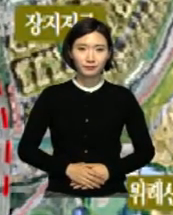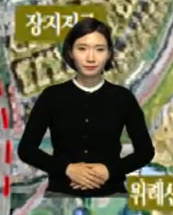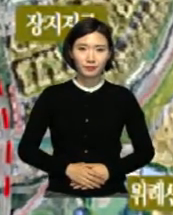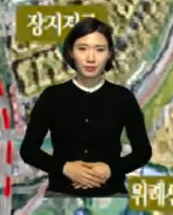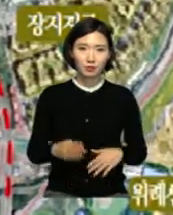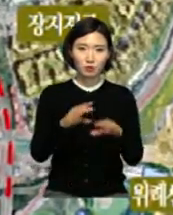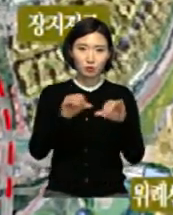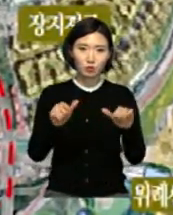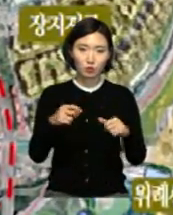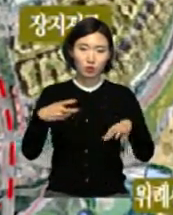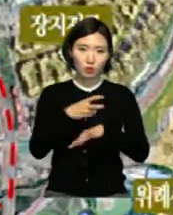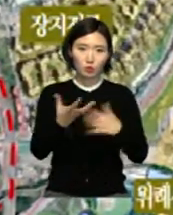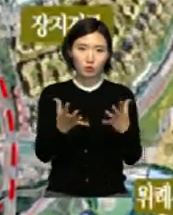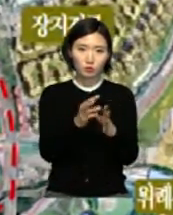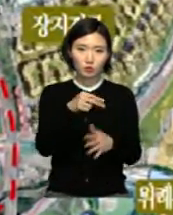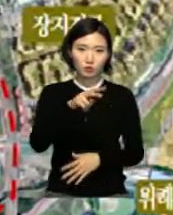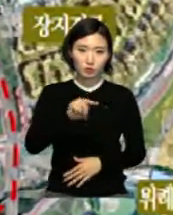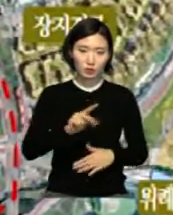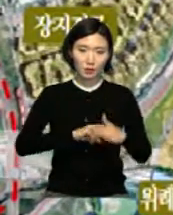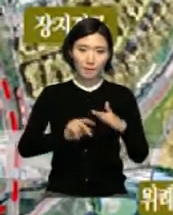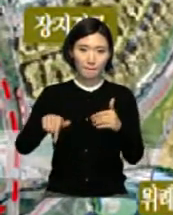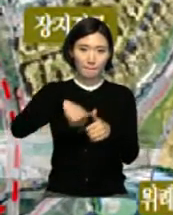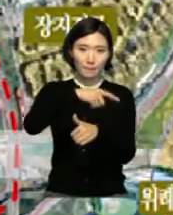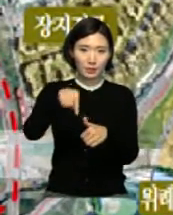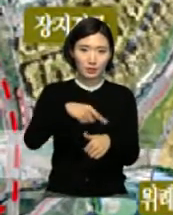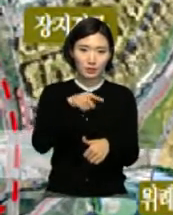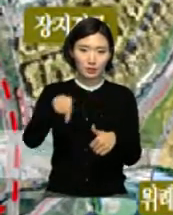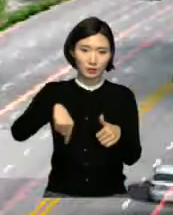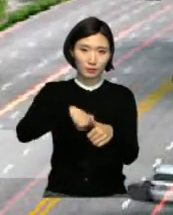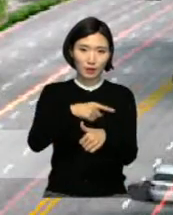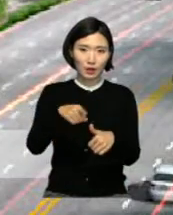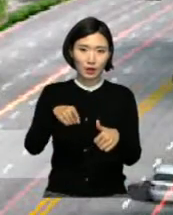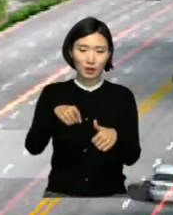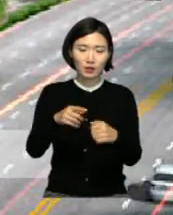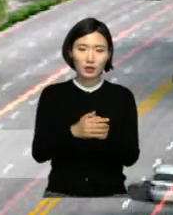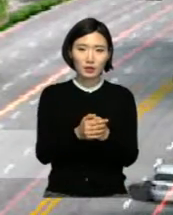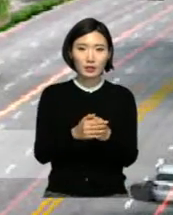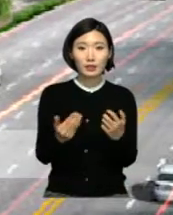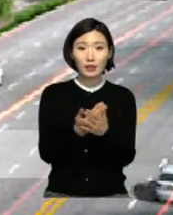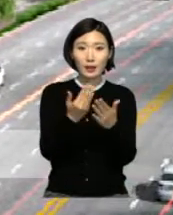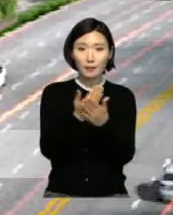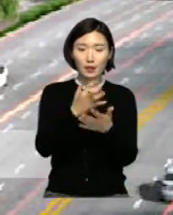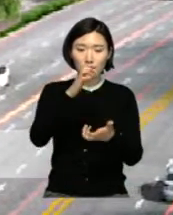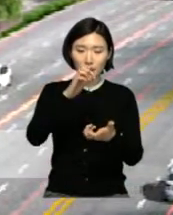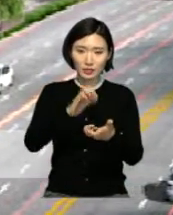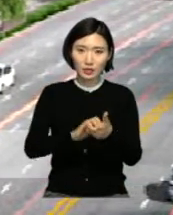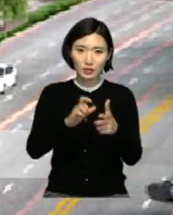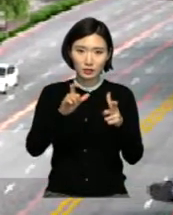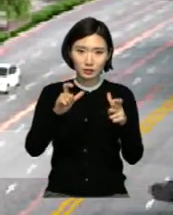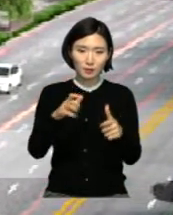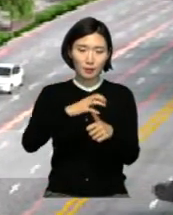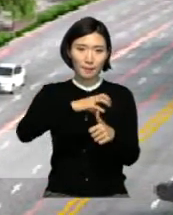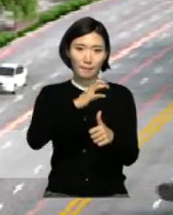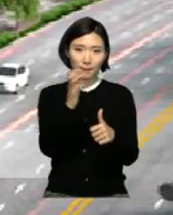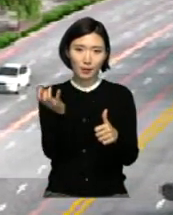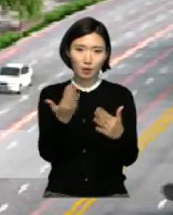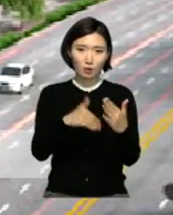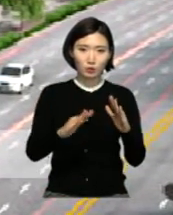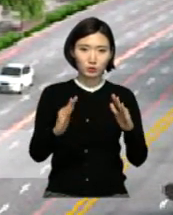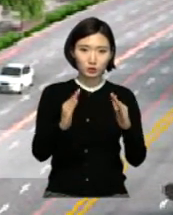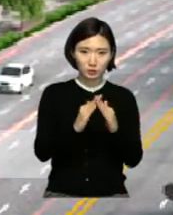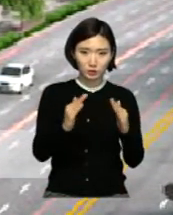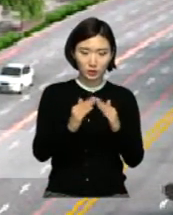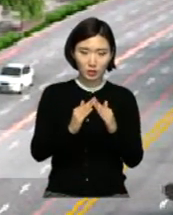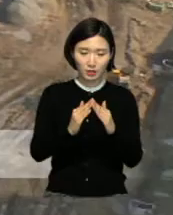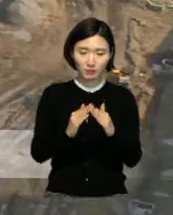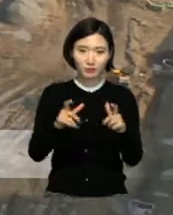국토교통부는 수서 역세권 일대 38 16,000여 재국 미터의 개발 제한 구역 을 풀고 공공주택 지구지정을